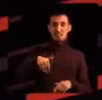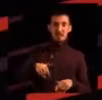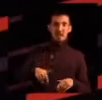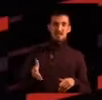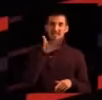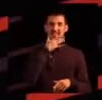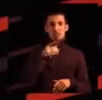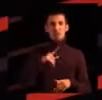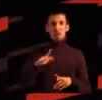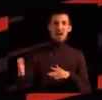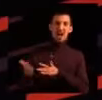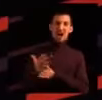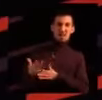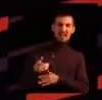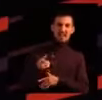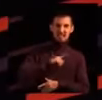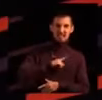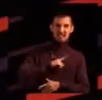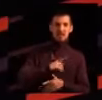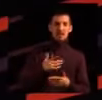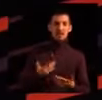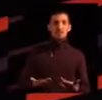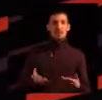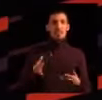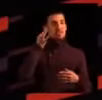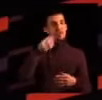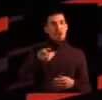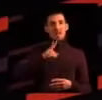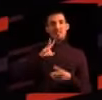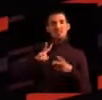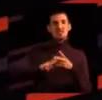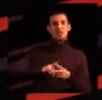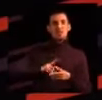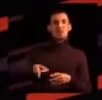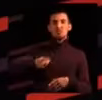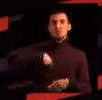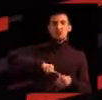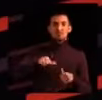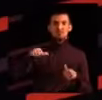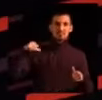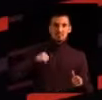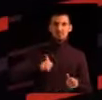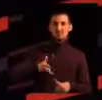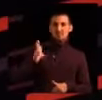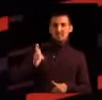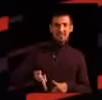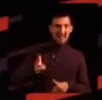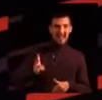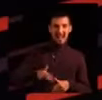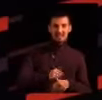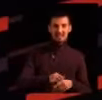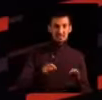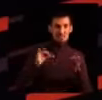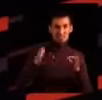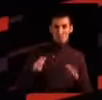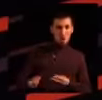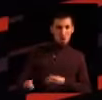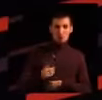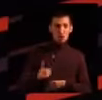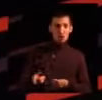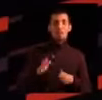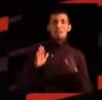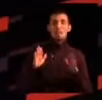dones ens diuen moltes coses, ho sabem bé. Ens diuen que mai abans havíem gaudit de tants drets i de tanta igualtat. Però aquest